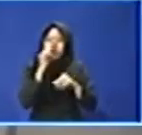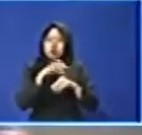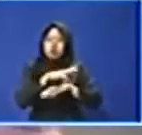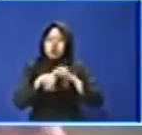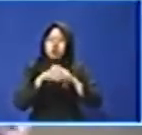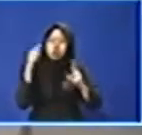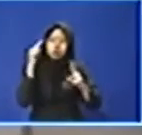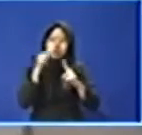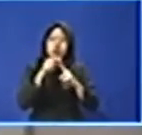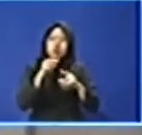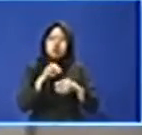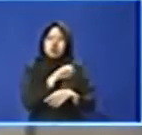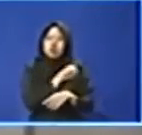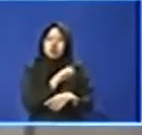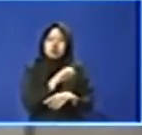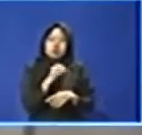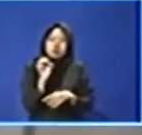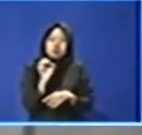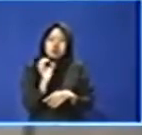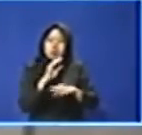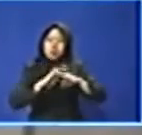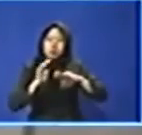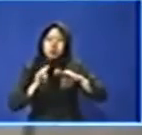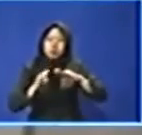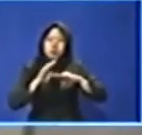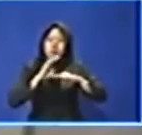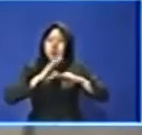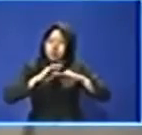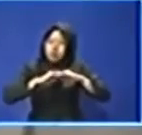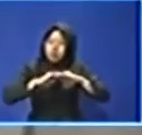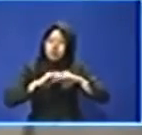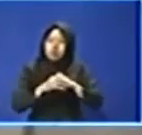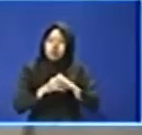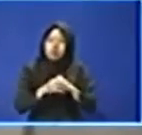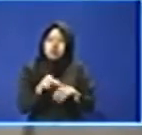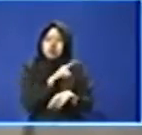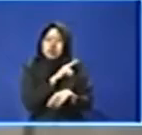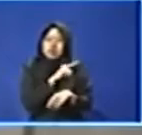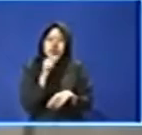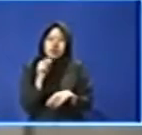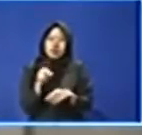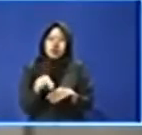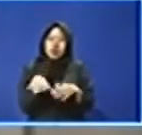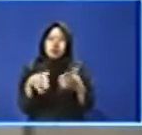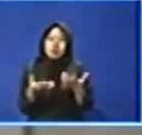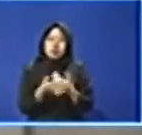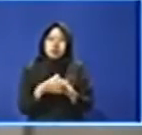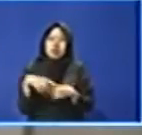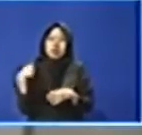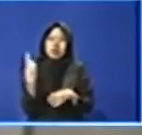kali membawa perubahan wujud itu 1940 mencari Allah Untuk itu Kamil